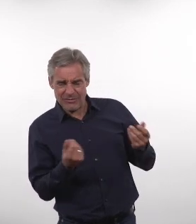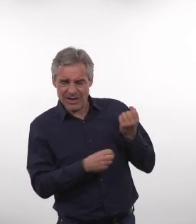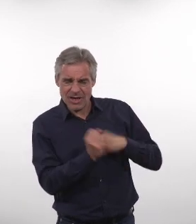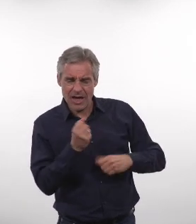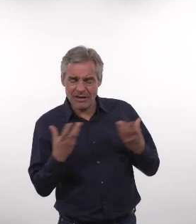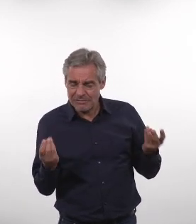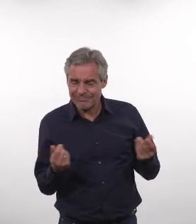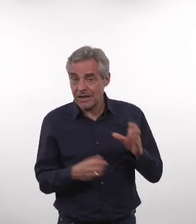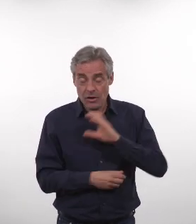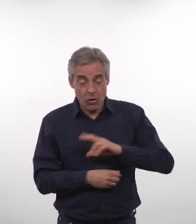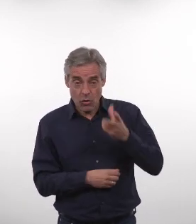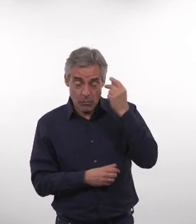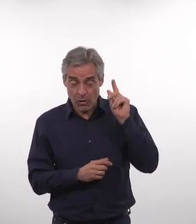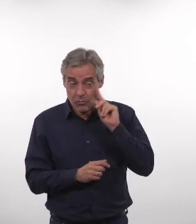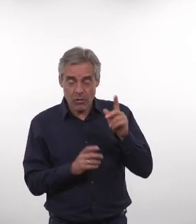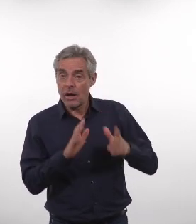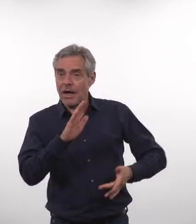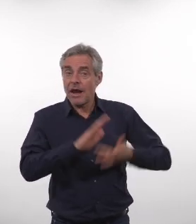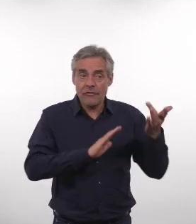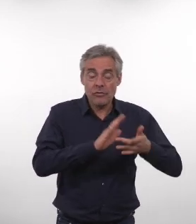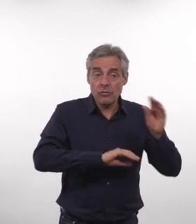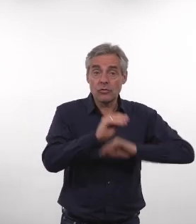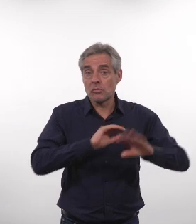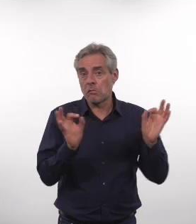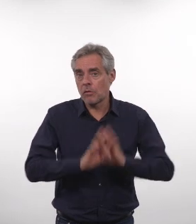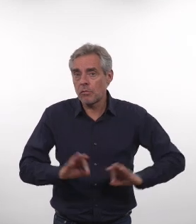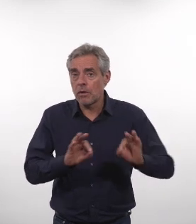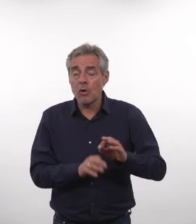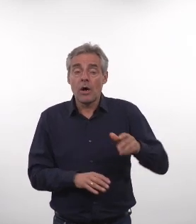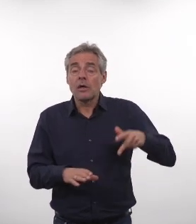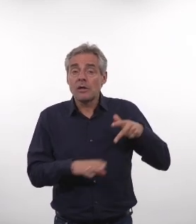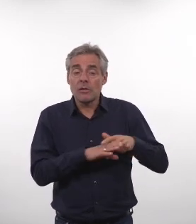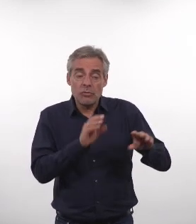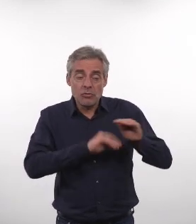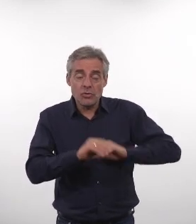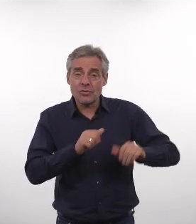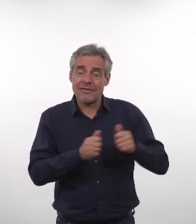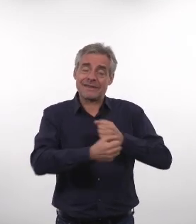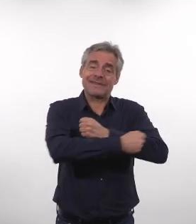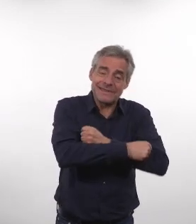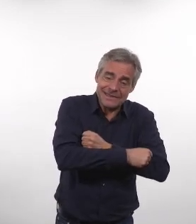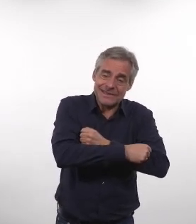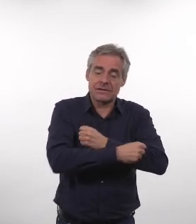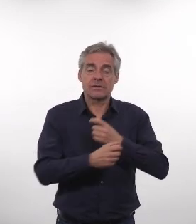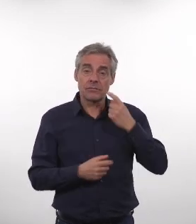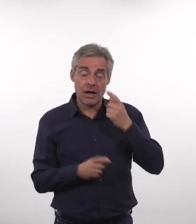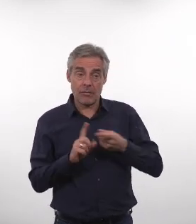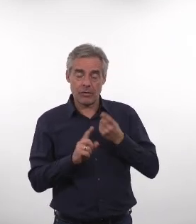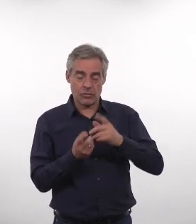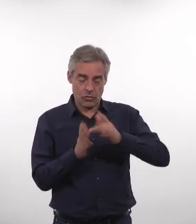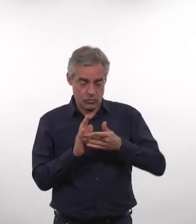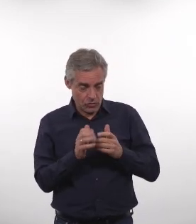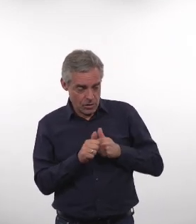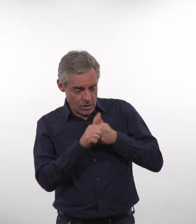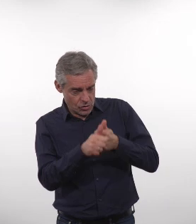que la personne s'est enfuie, il n'y a pas eu de soin du tout, est-ce qu'il y a eu un soin sous contention, voilà, ça c'est très important parce que c'est ça qui va aussi nous